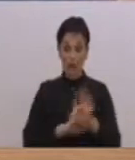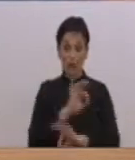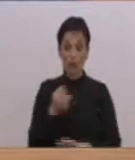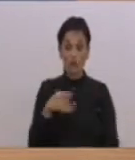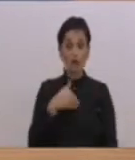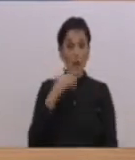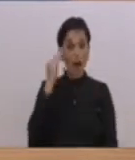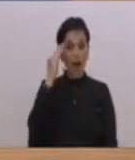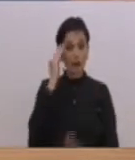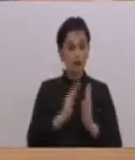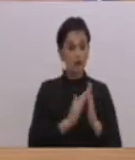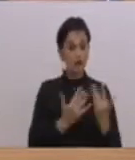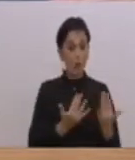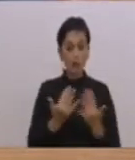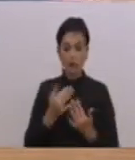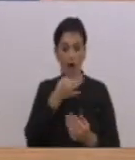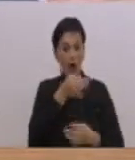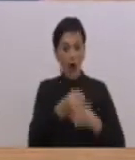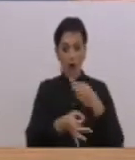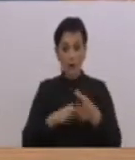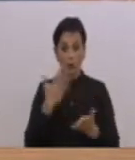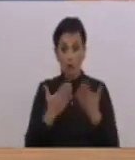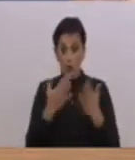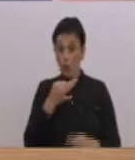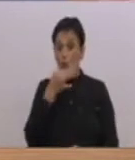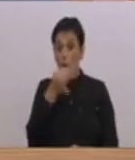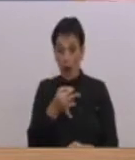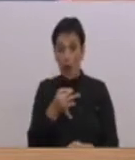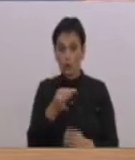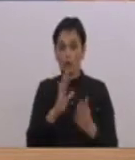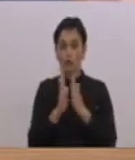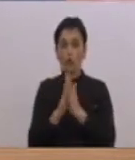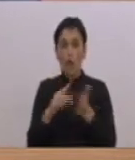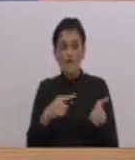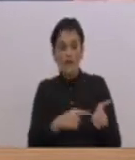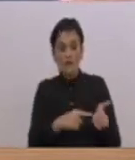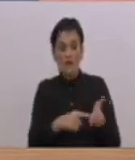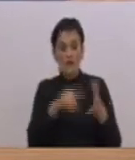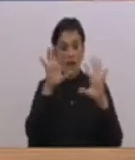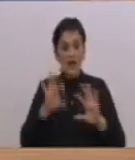ერთ ამ მოთხოვნას არ პასუხობს. თუ პასუხობს, გთხოვთ მიგვითითოთ კონკრეტულად